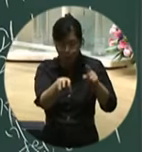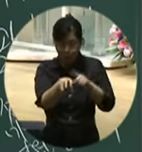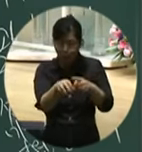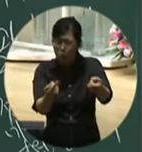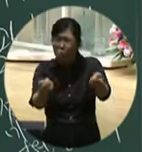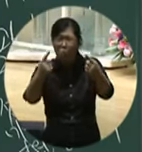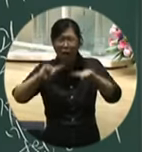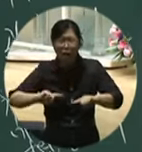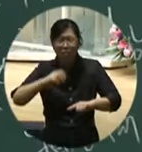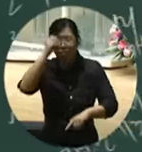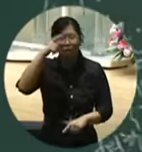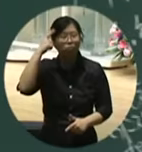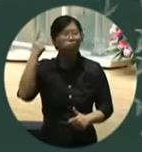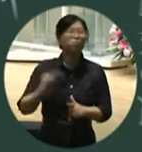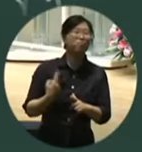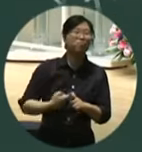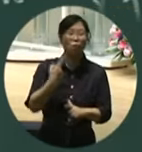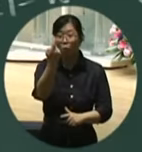많은